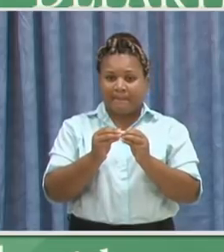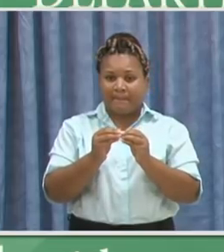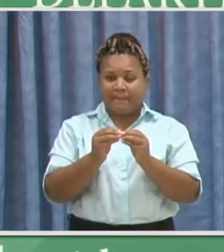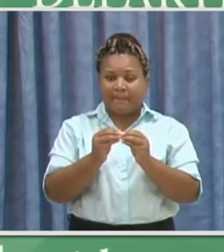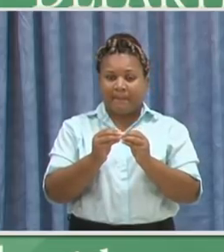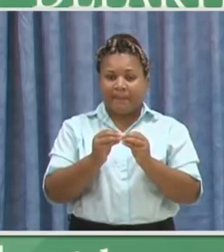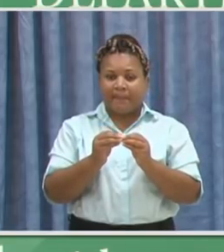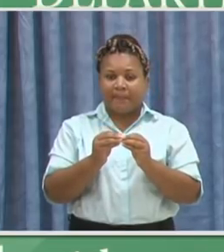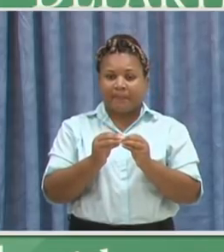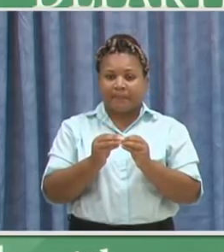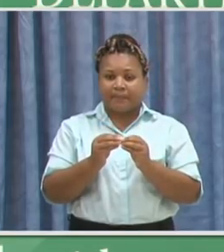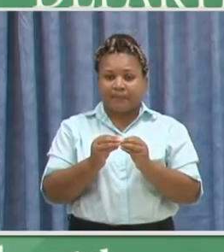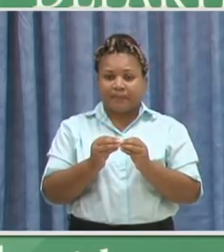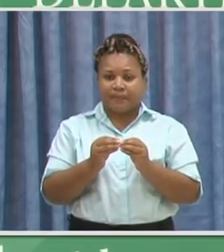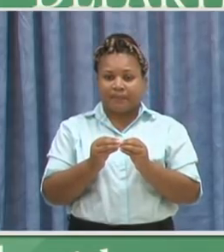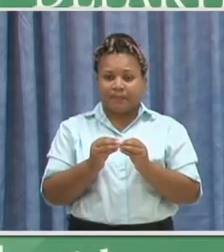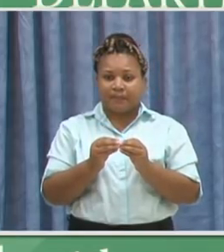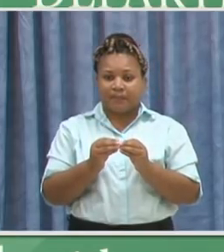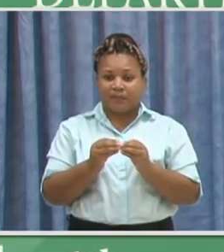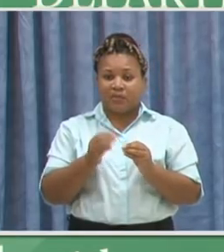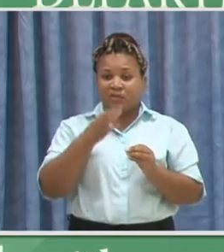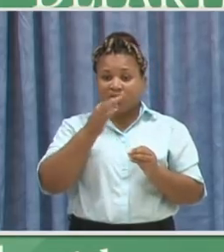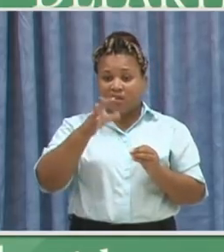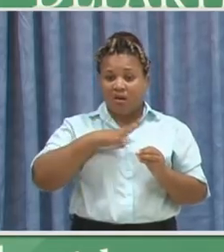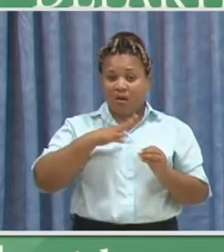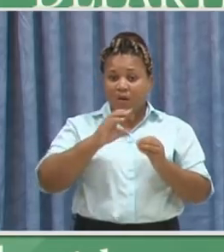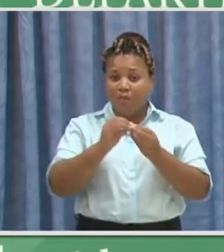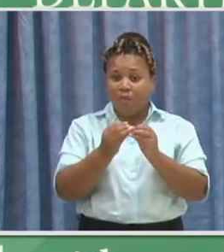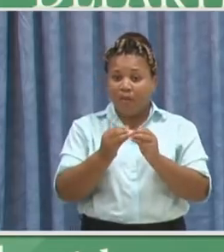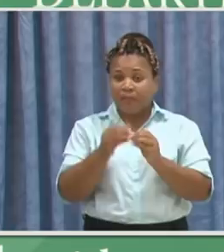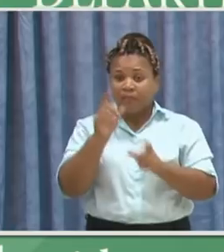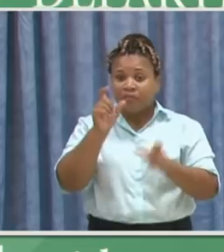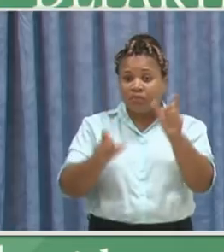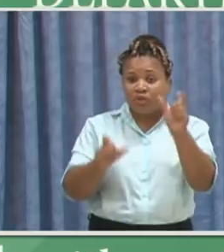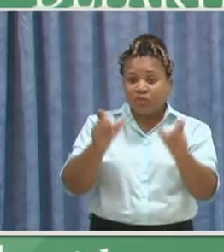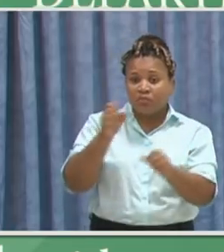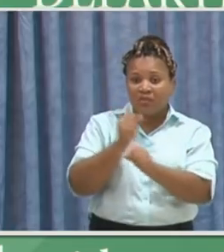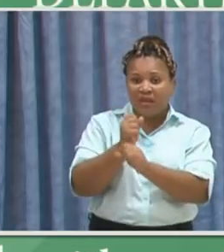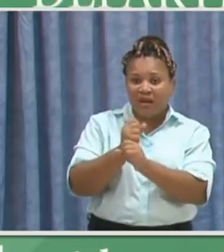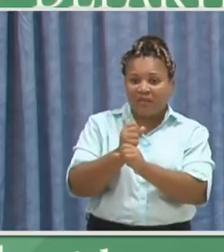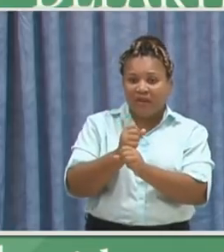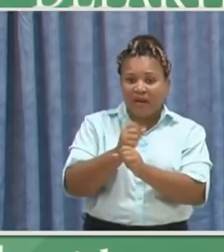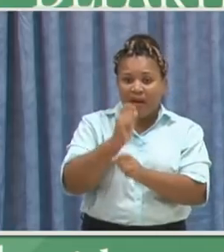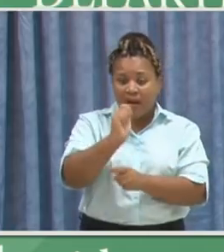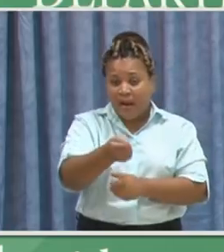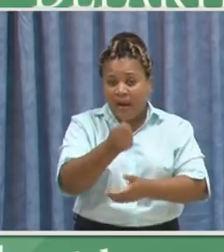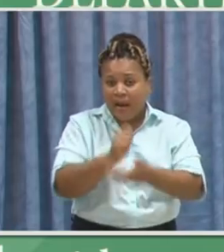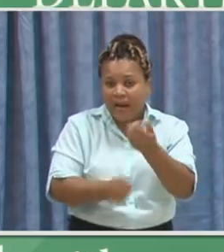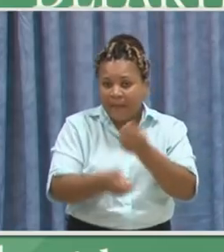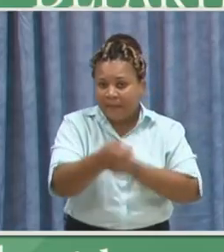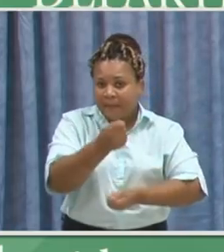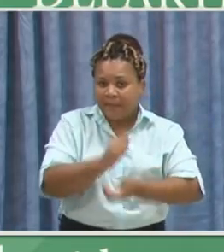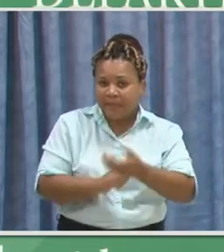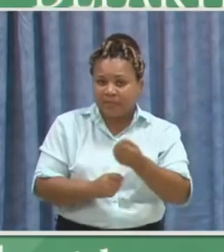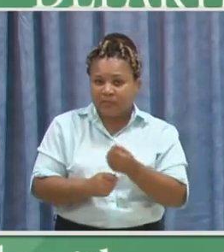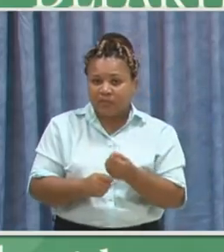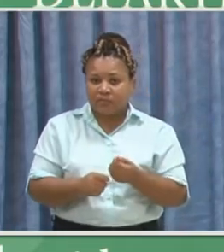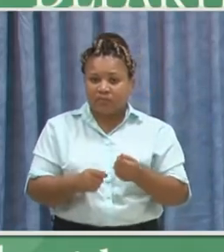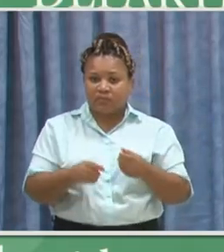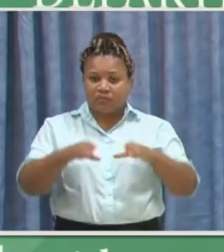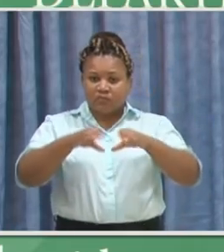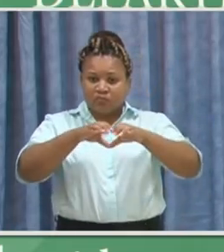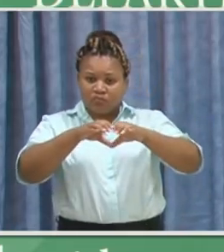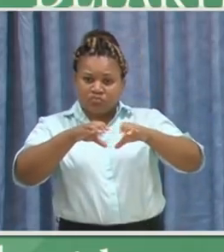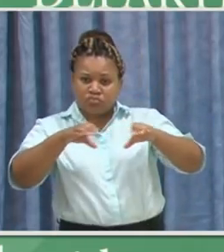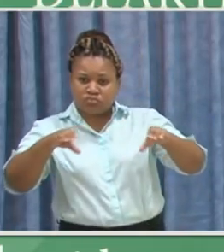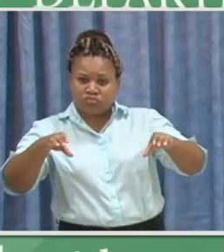la PC Babara qui a sauté notre territoire, mais SF a réagi, il dit ça, je ne sais pas quoi il est là, ils ont écrit un lettre,